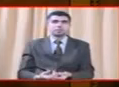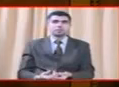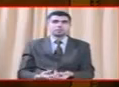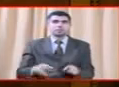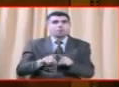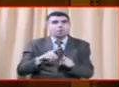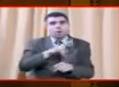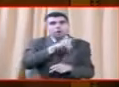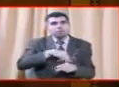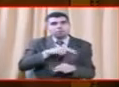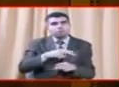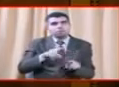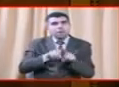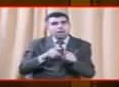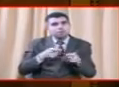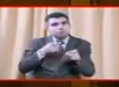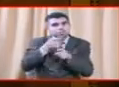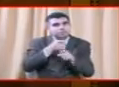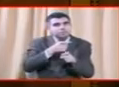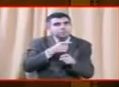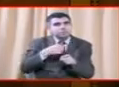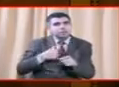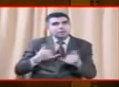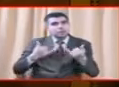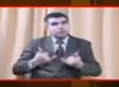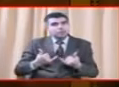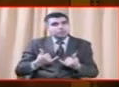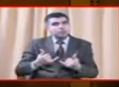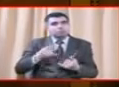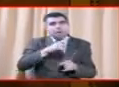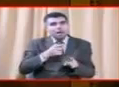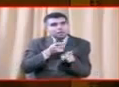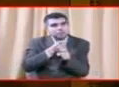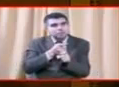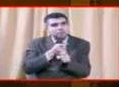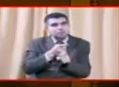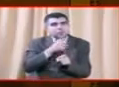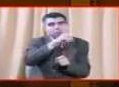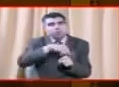للتنديد بحادث اعتبرناه رسميا حادثا خطيرا،